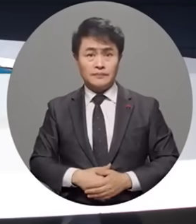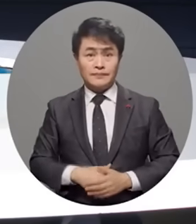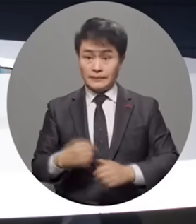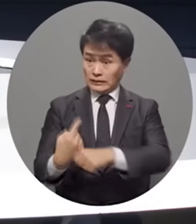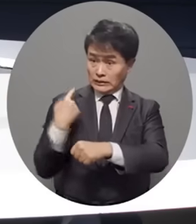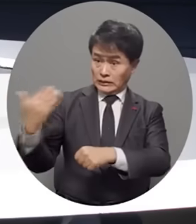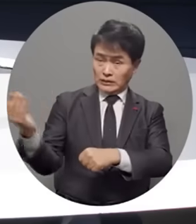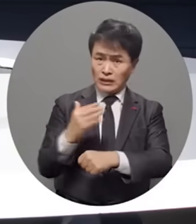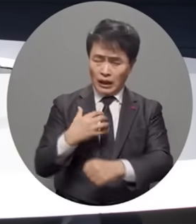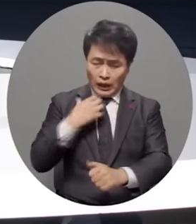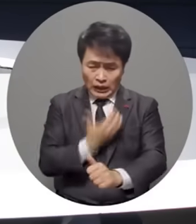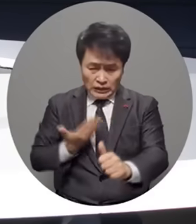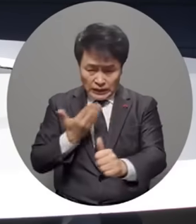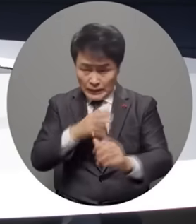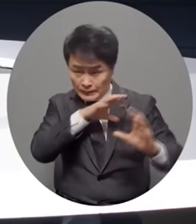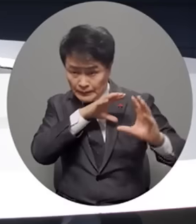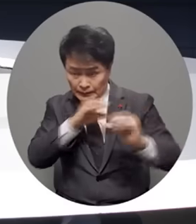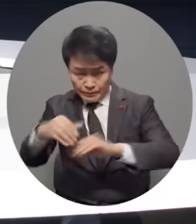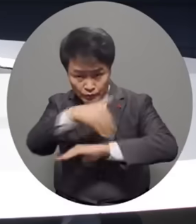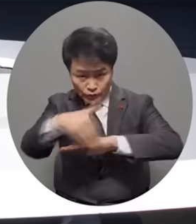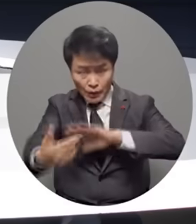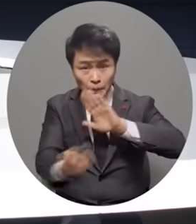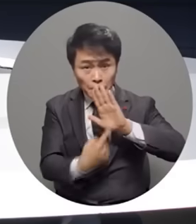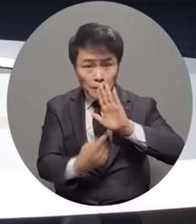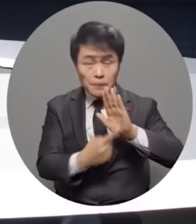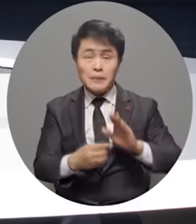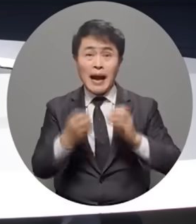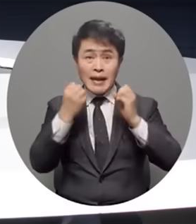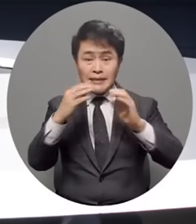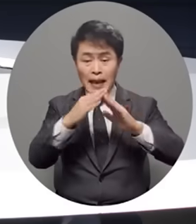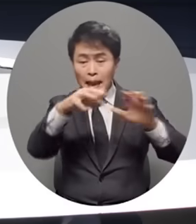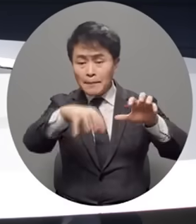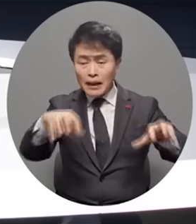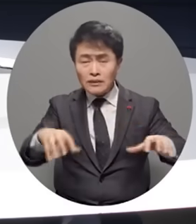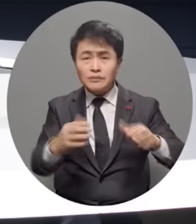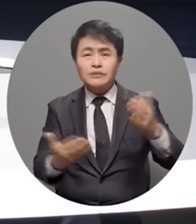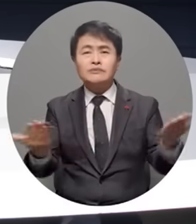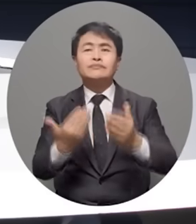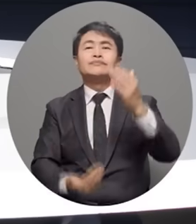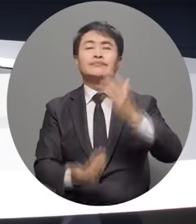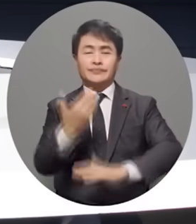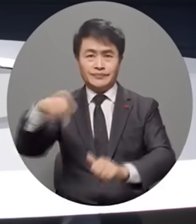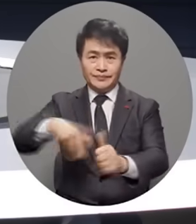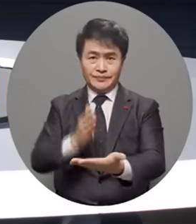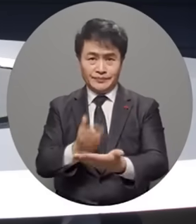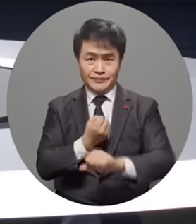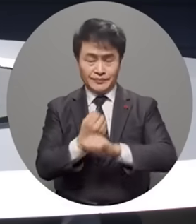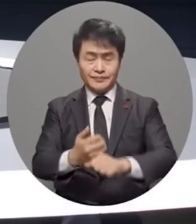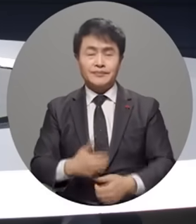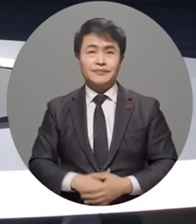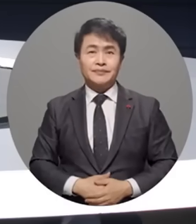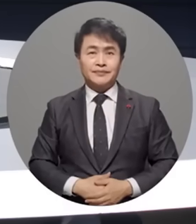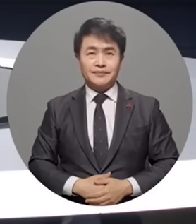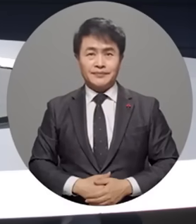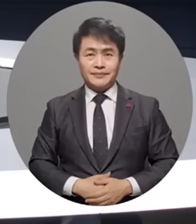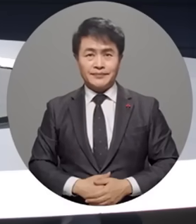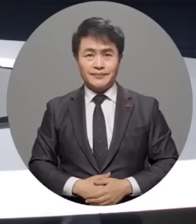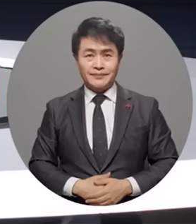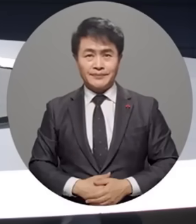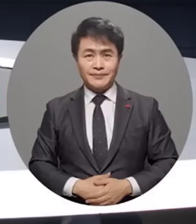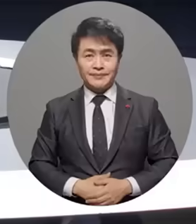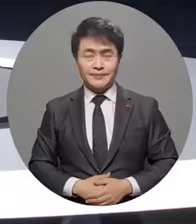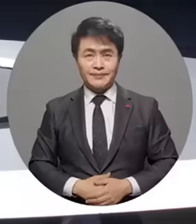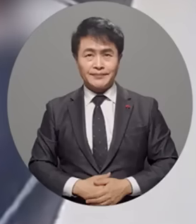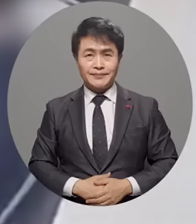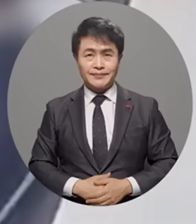작년부터 괴롭힘 근절 대책을 쏟아내고 있는 새마을금고에서 생긴 일입니다. 차주혁 기자가 취재했습니다.